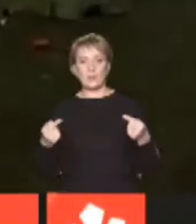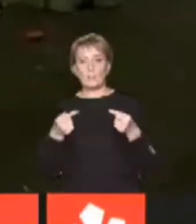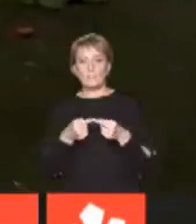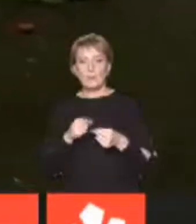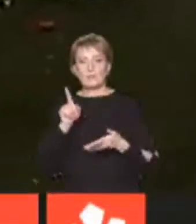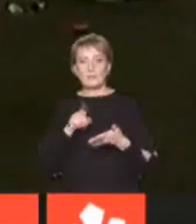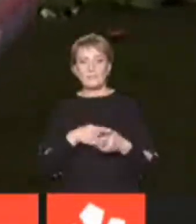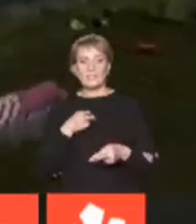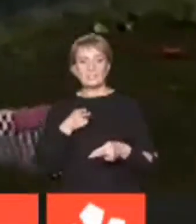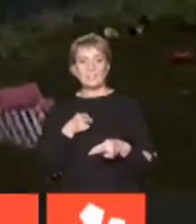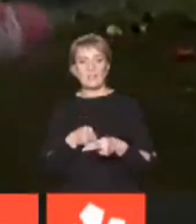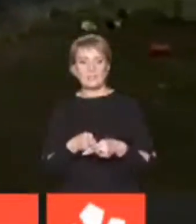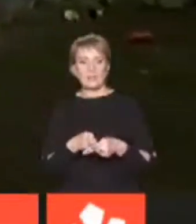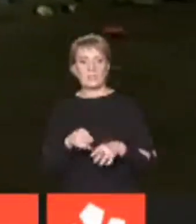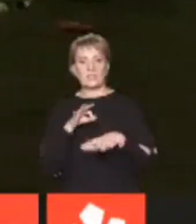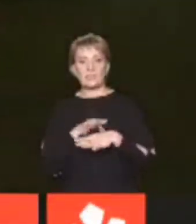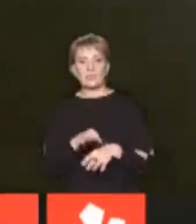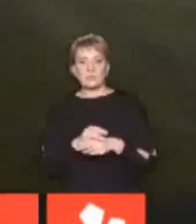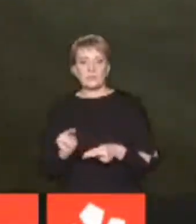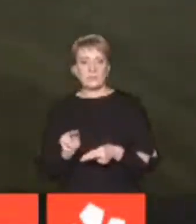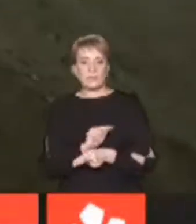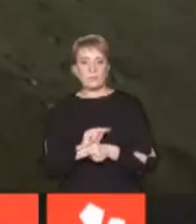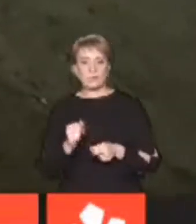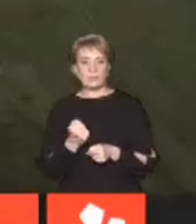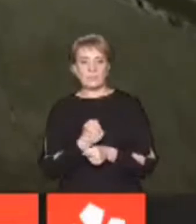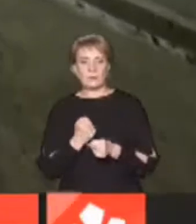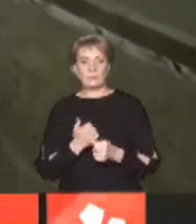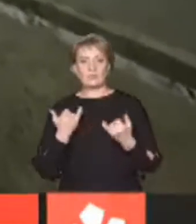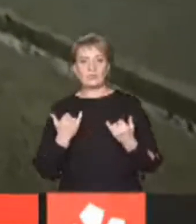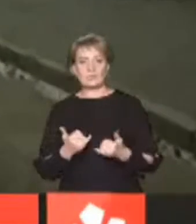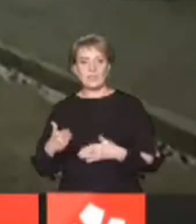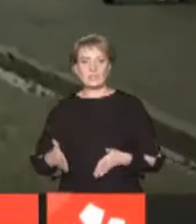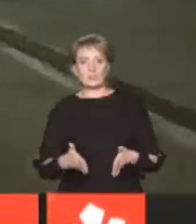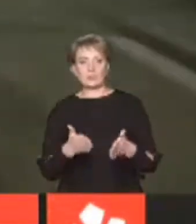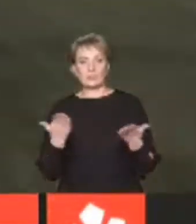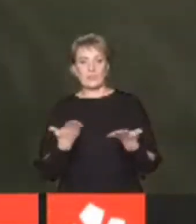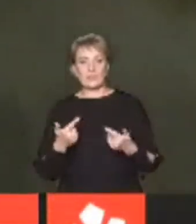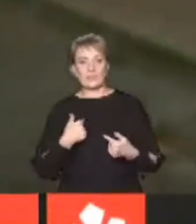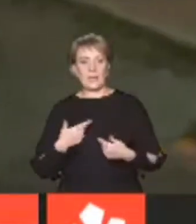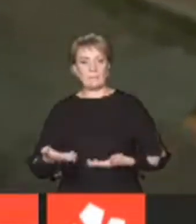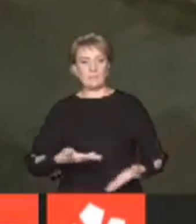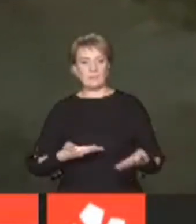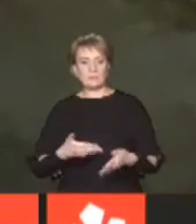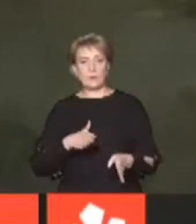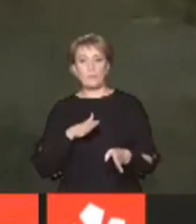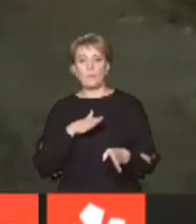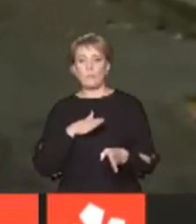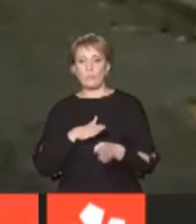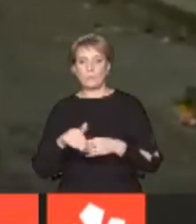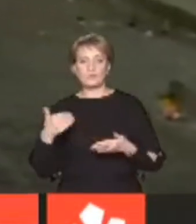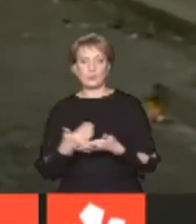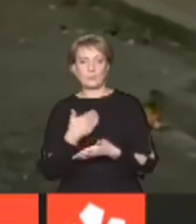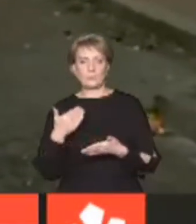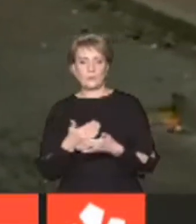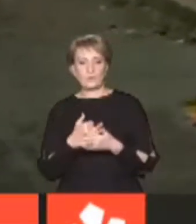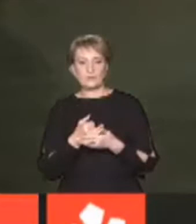навіть заважають тут проводитися ремонтні роботи, тому що зараз ось ця дорога, по якій я крокую, буде повністю оновлена